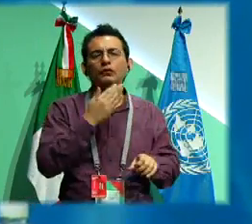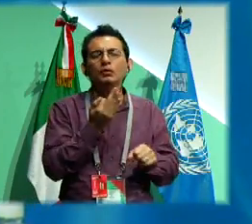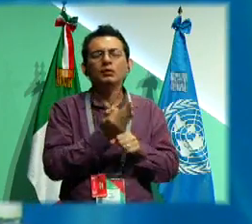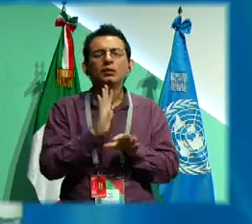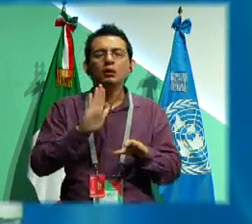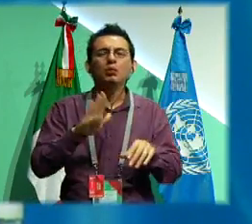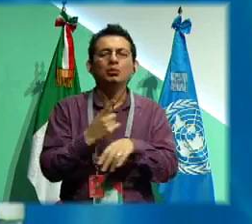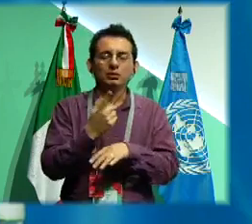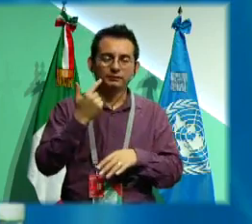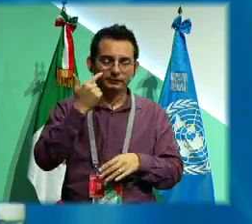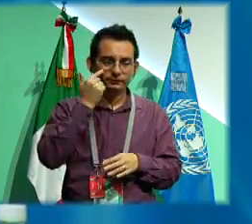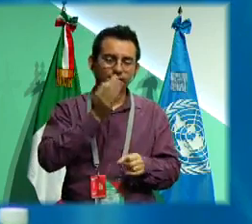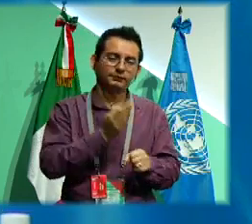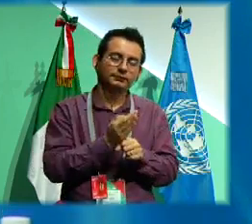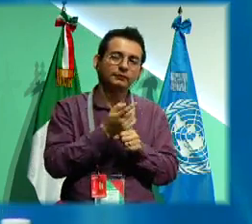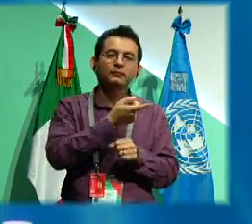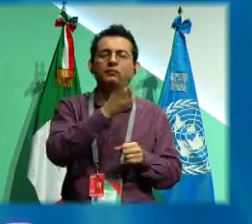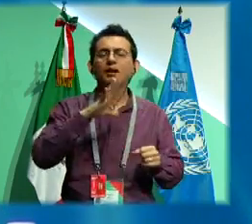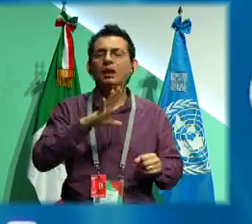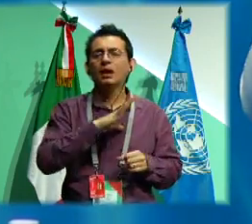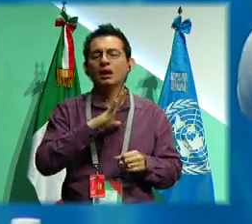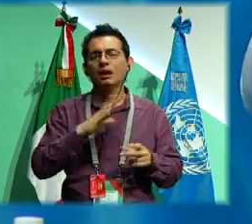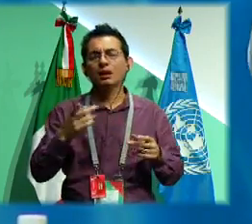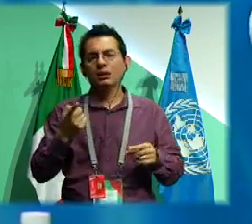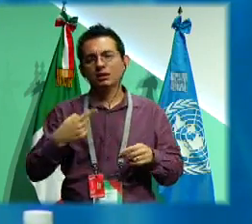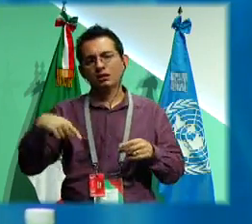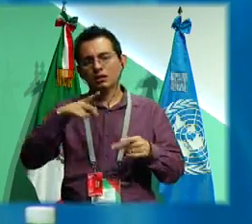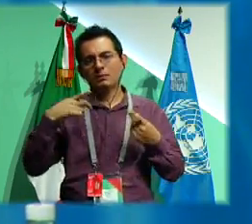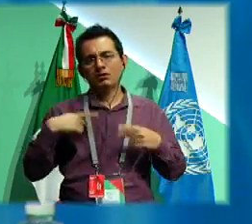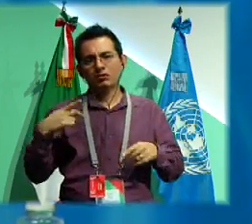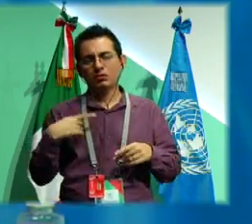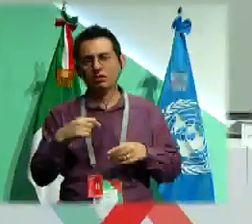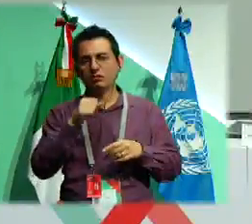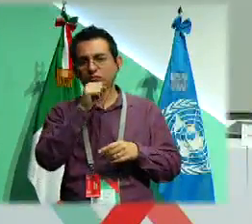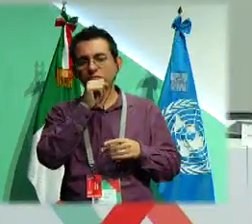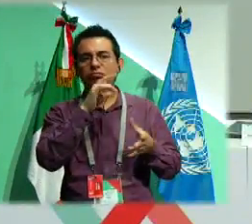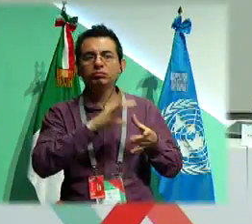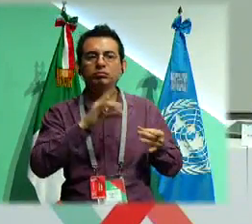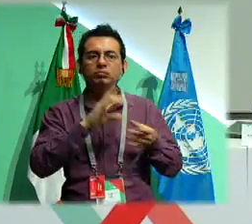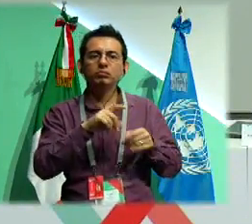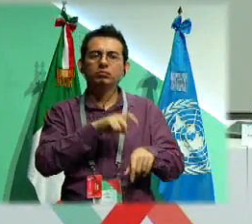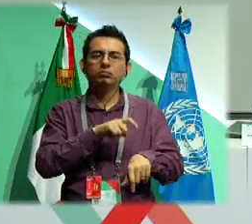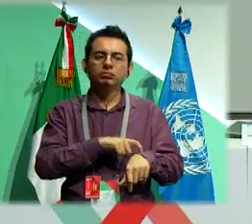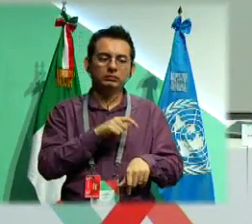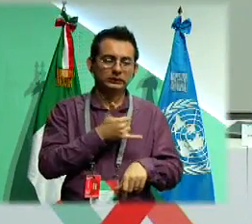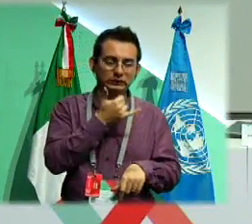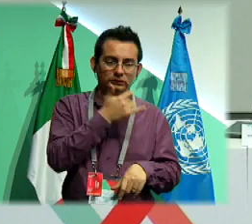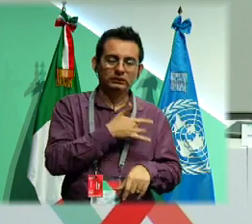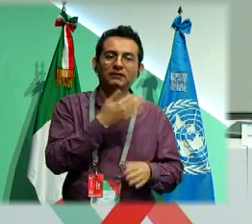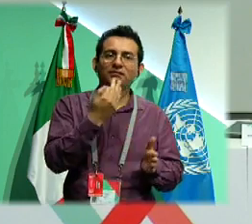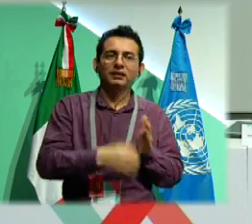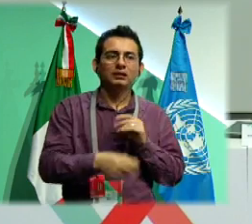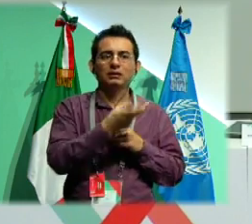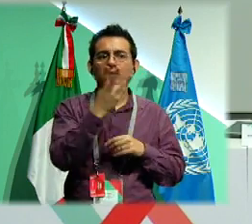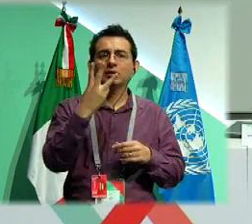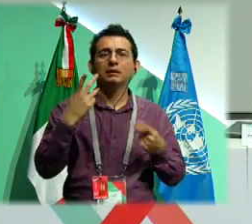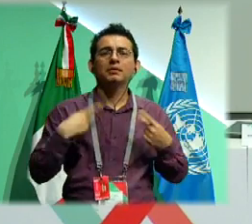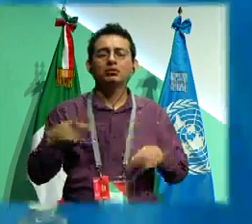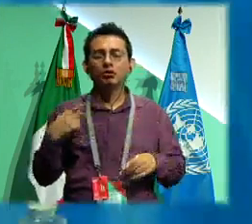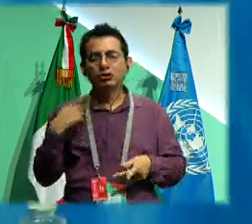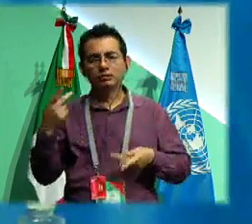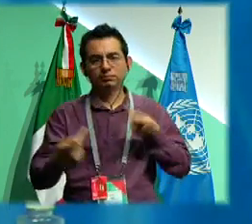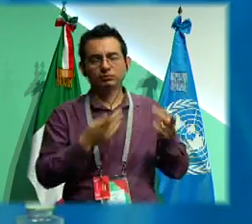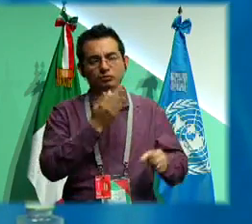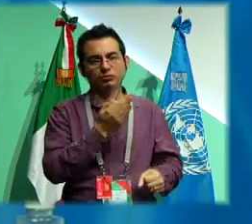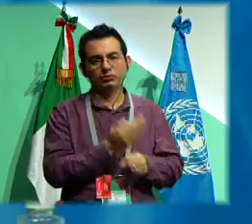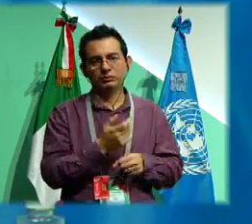Parce que je vois que le modérateur en ligne voudrait la parole et nous avons trois autres